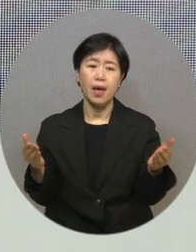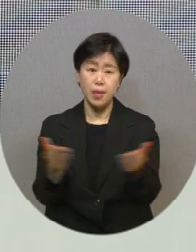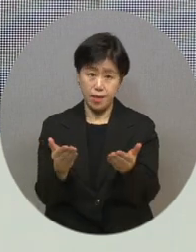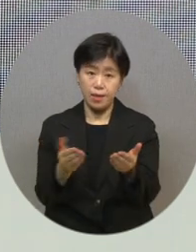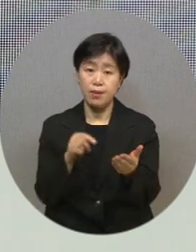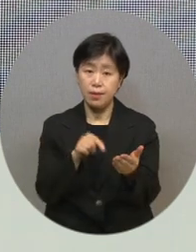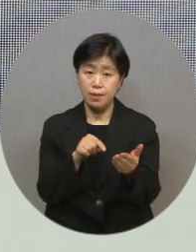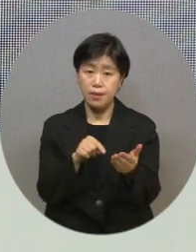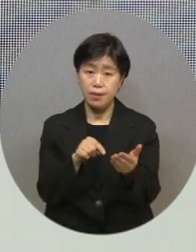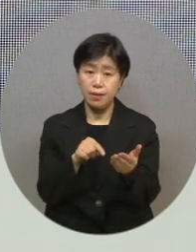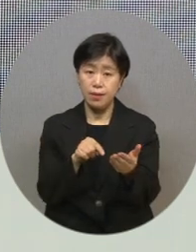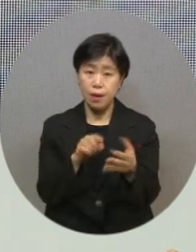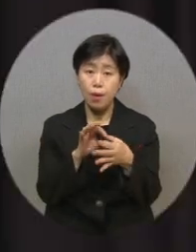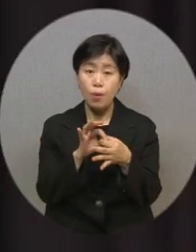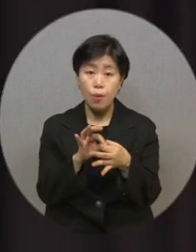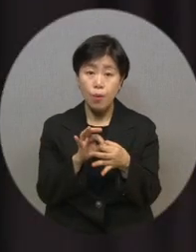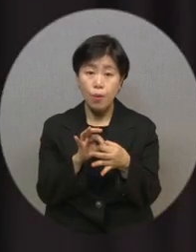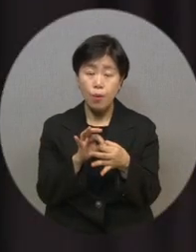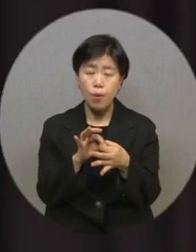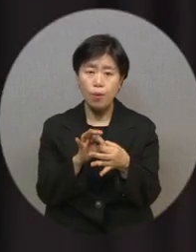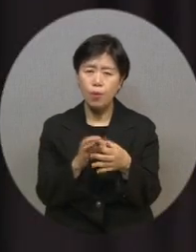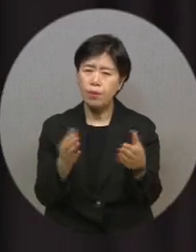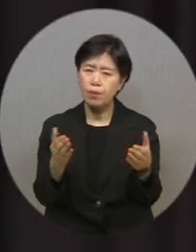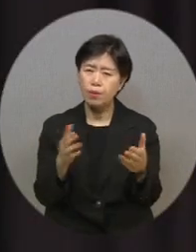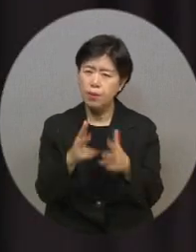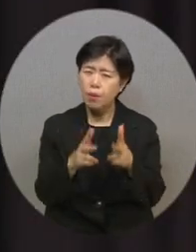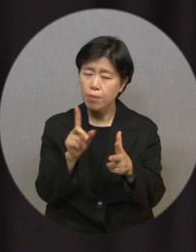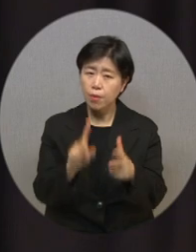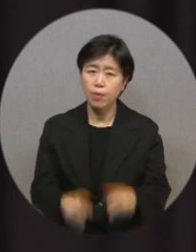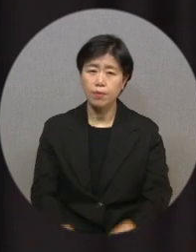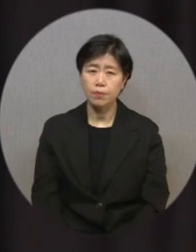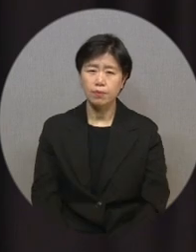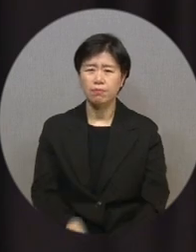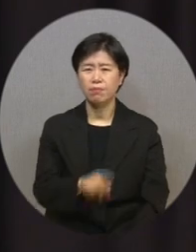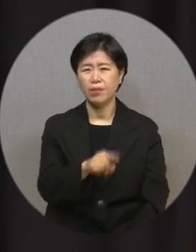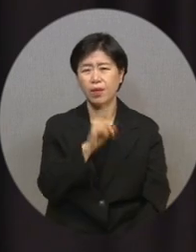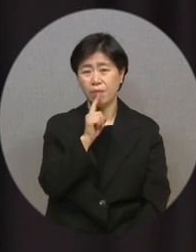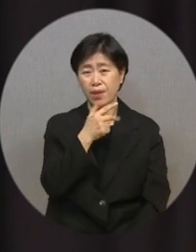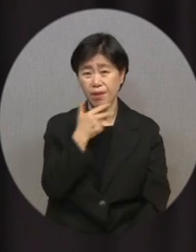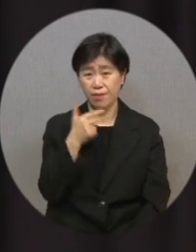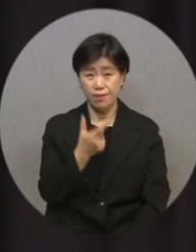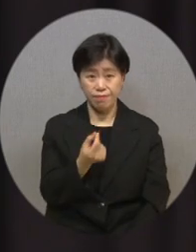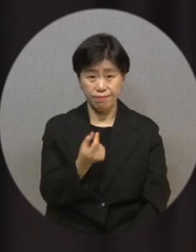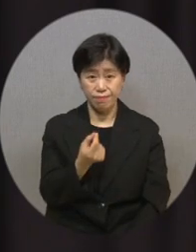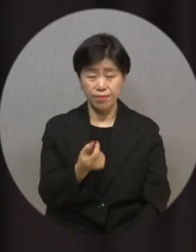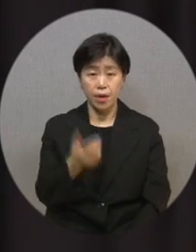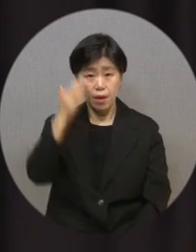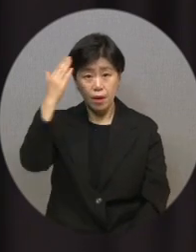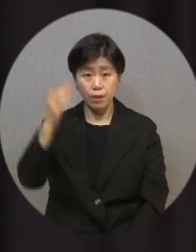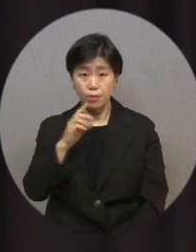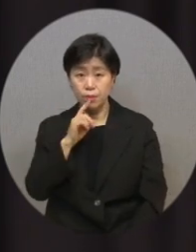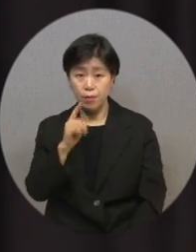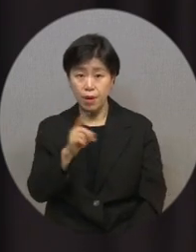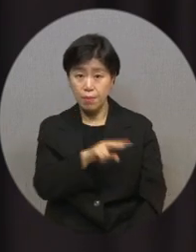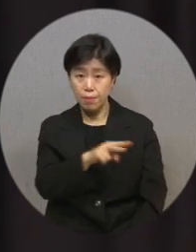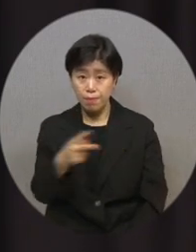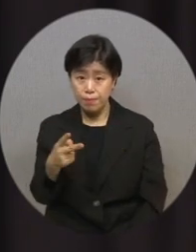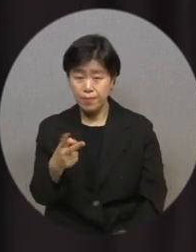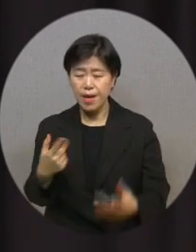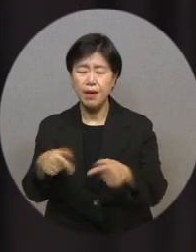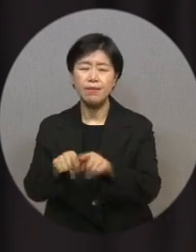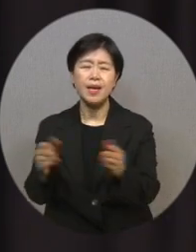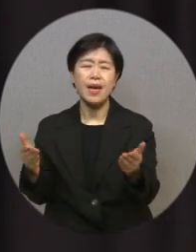투게더라이프 2게더 이제 이게 영어로 돼 있어서 그런데 어 한국어로 이제 표현하면 함께